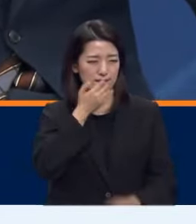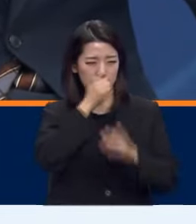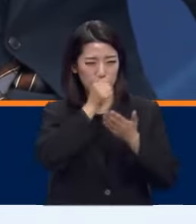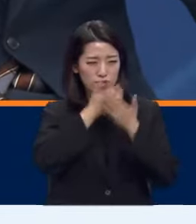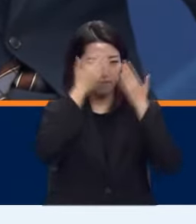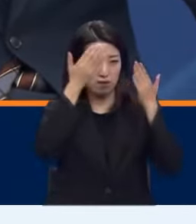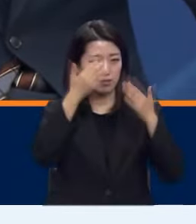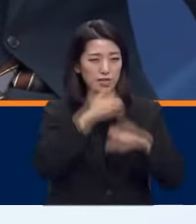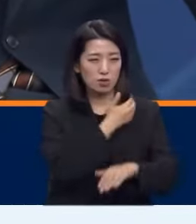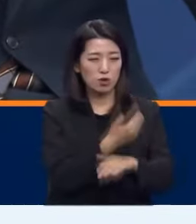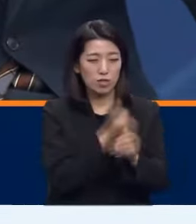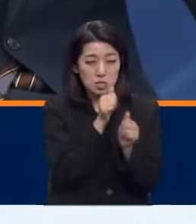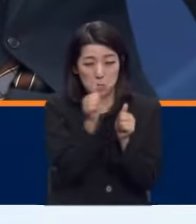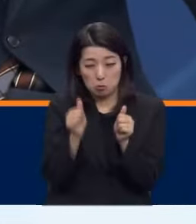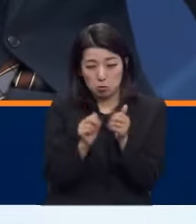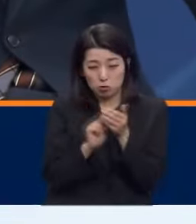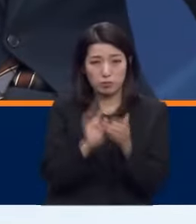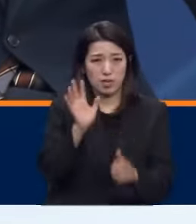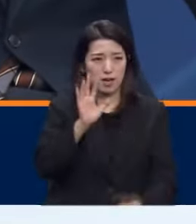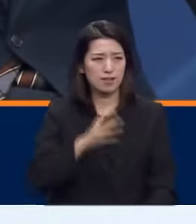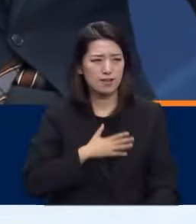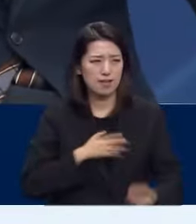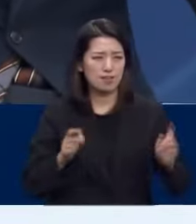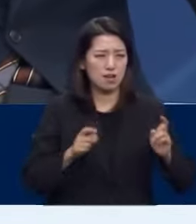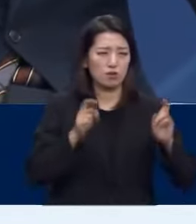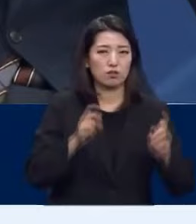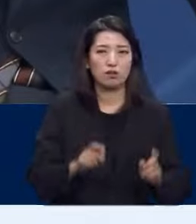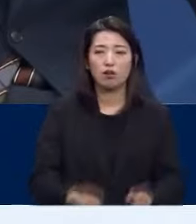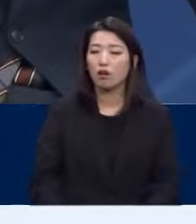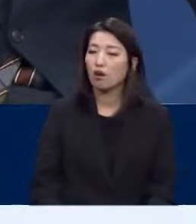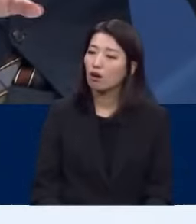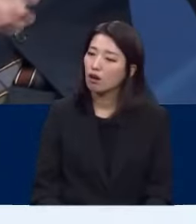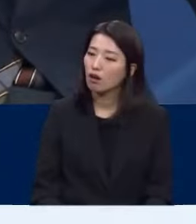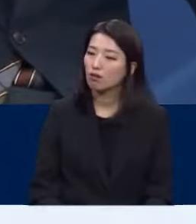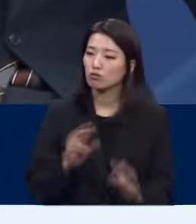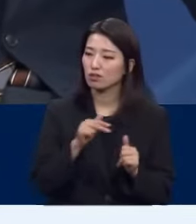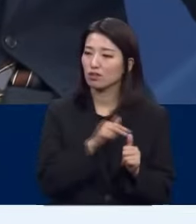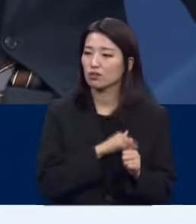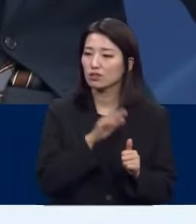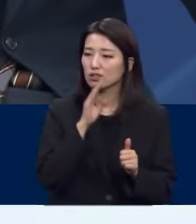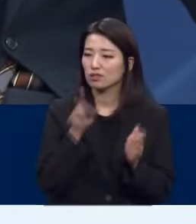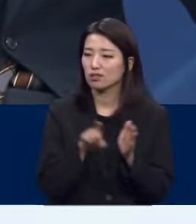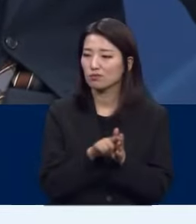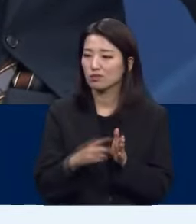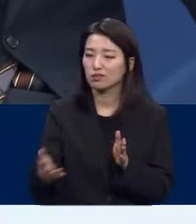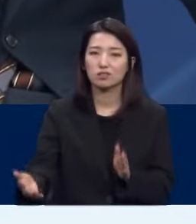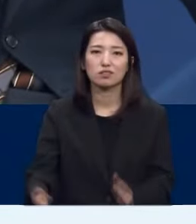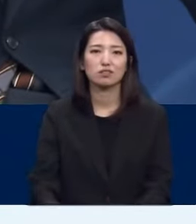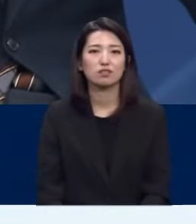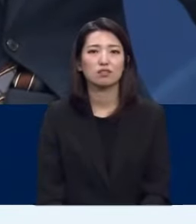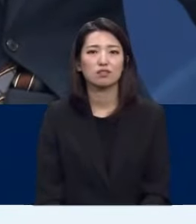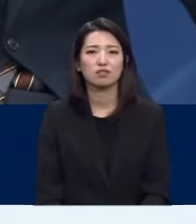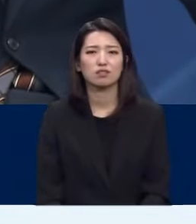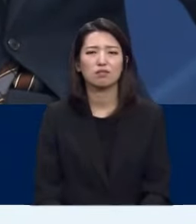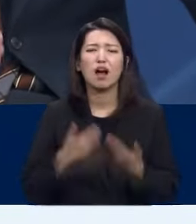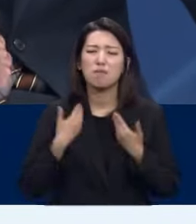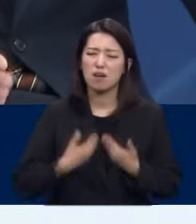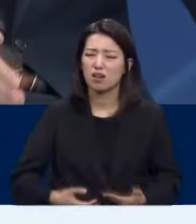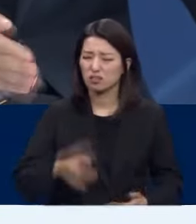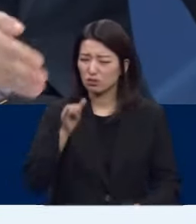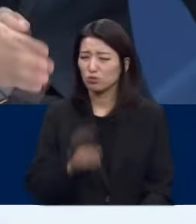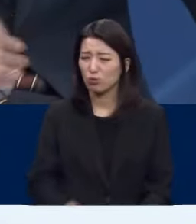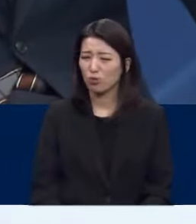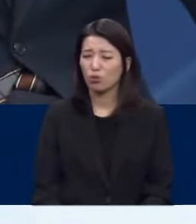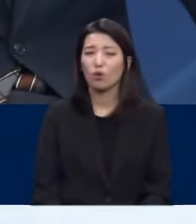투쟁해 항일 투쟁합니다 저런 태도가 의원들에 대한 부신을 자꾸 증폭시키는 겁니다 가만히 있던가 기소 했으니까